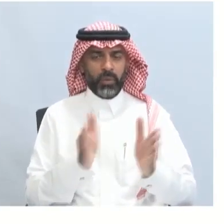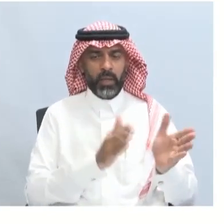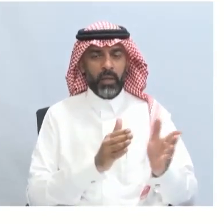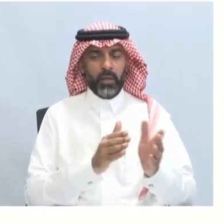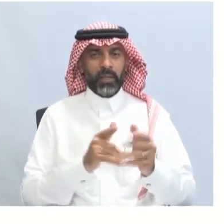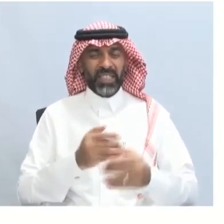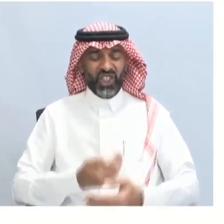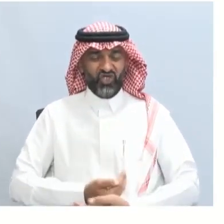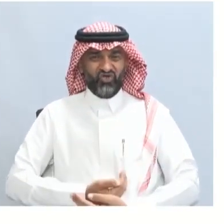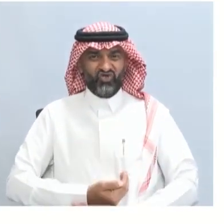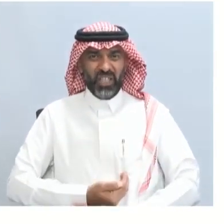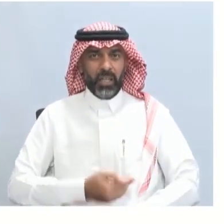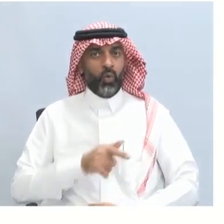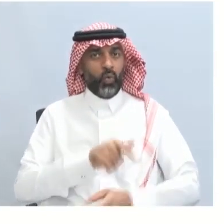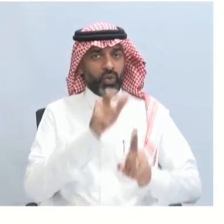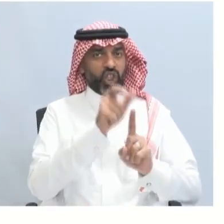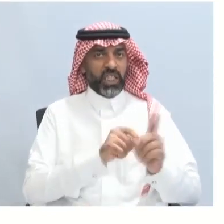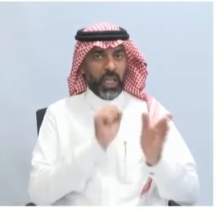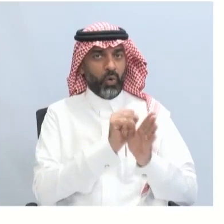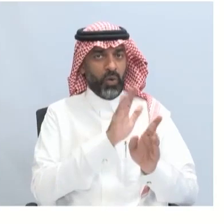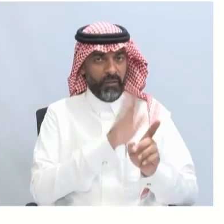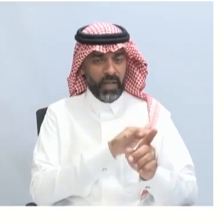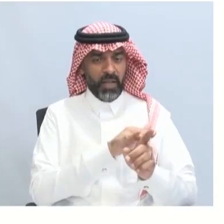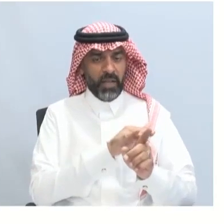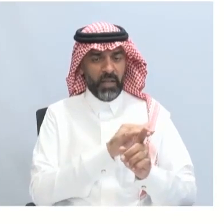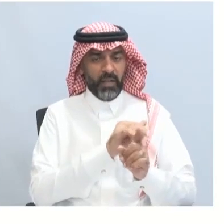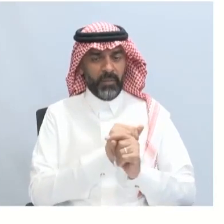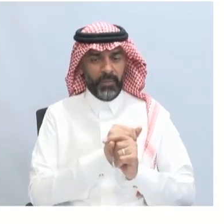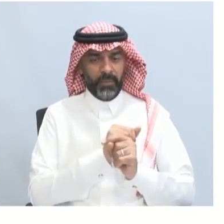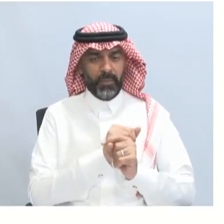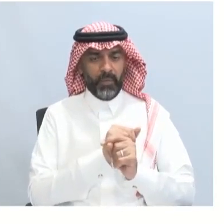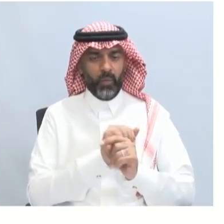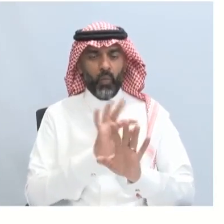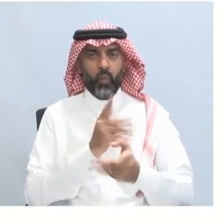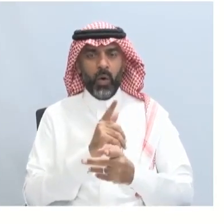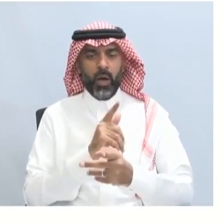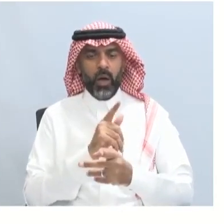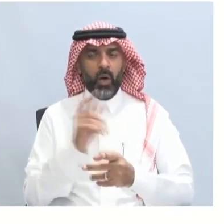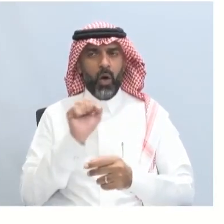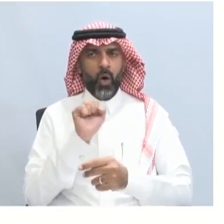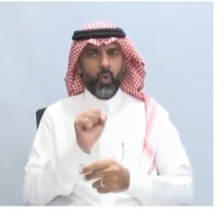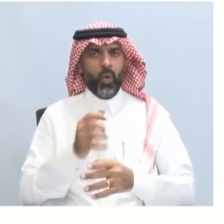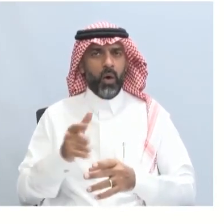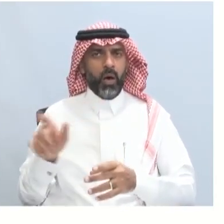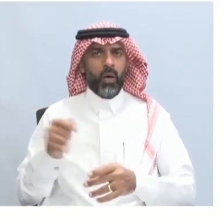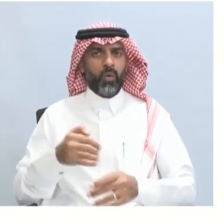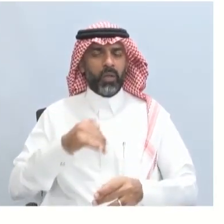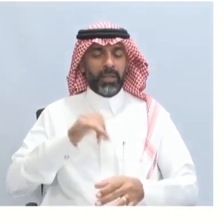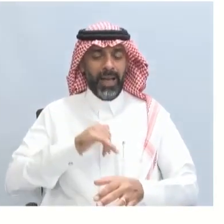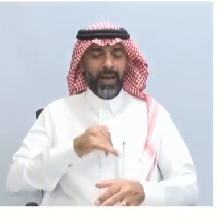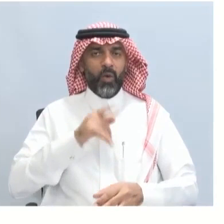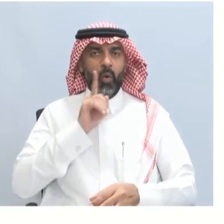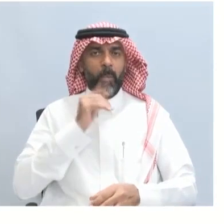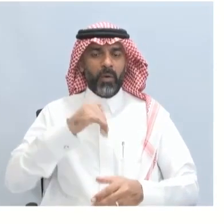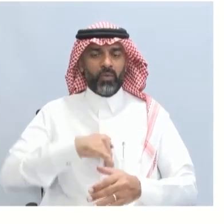للجنين شخصيه قانونيه وما الحقوق التي تكتسبها داخل رحم امه الامر الاخير استخلص من النتائج